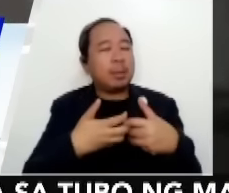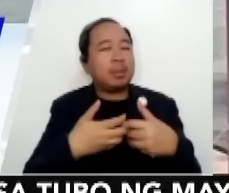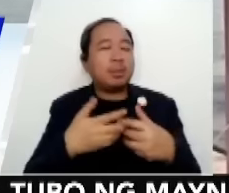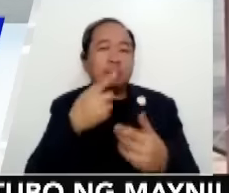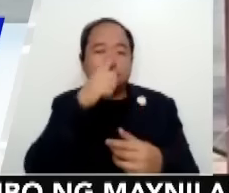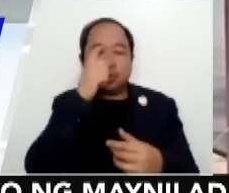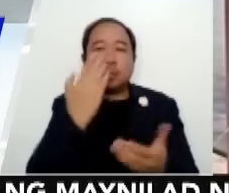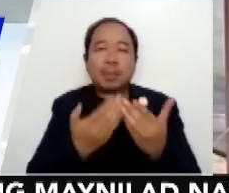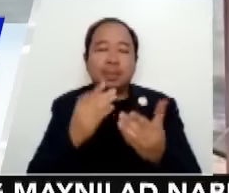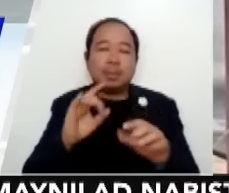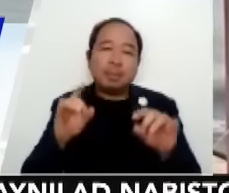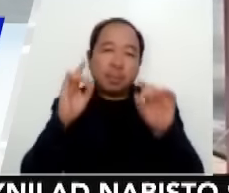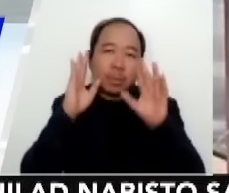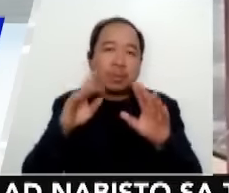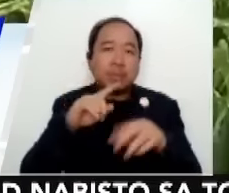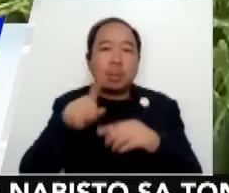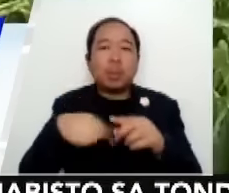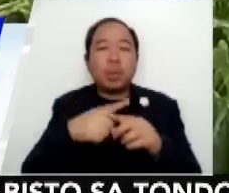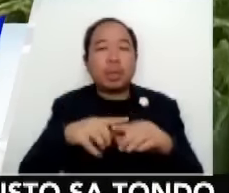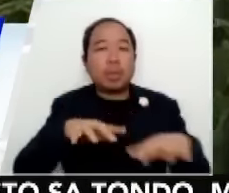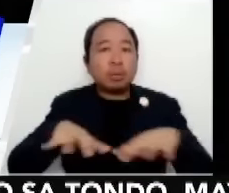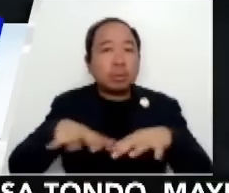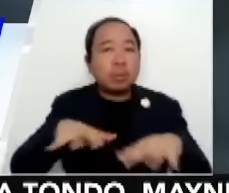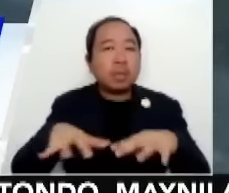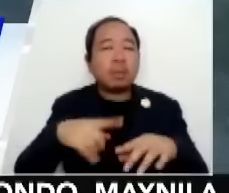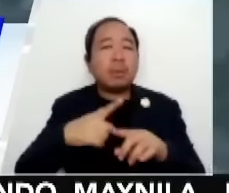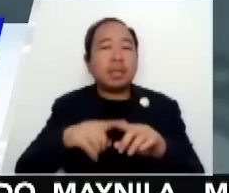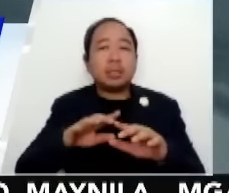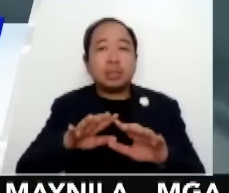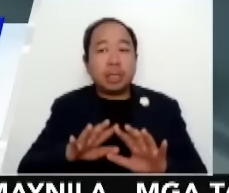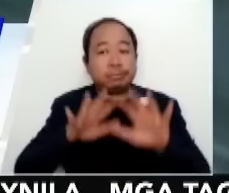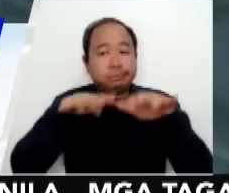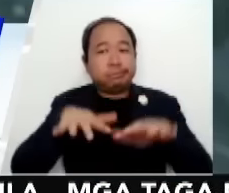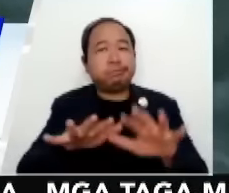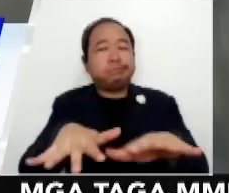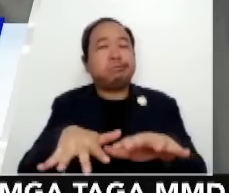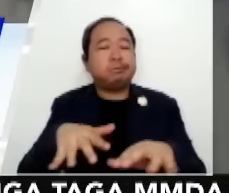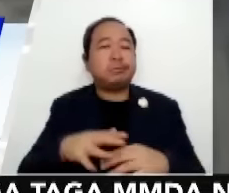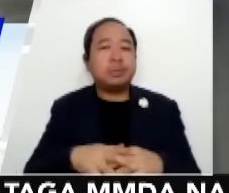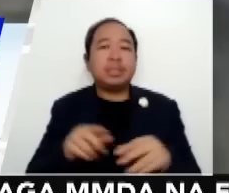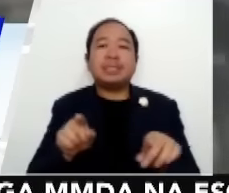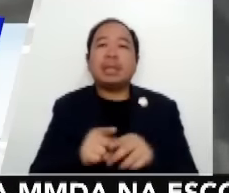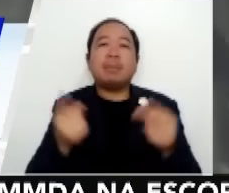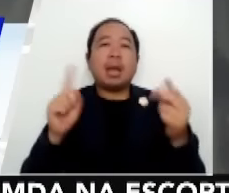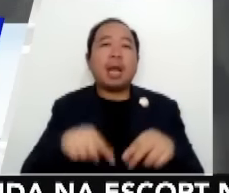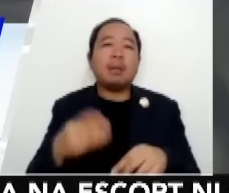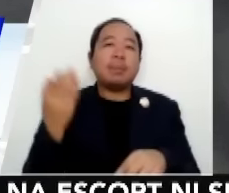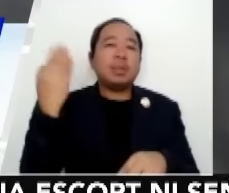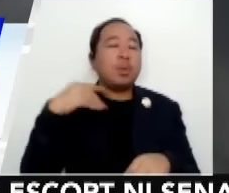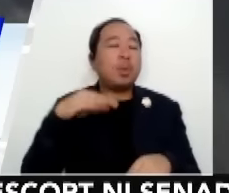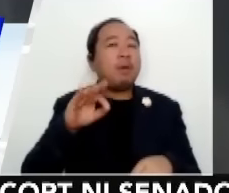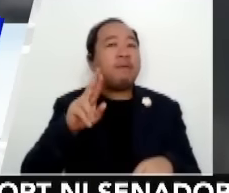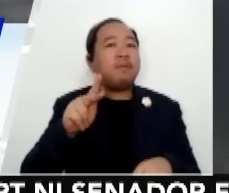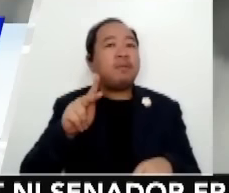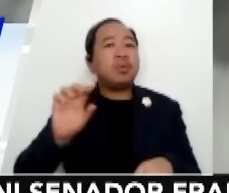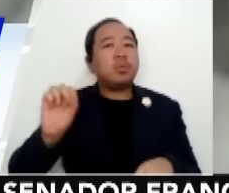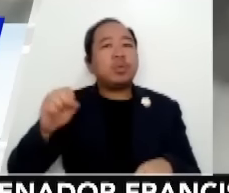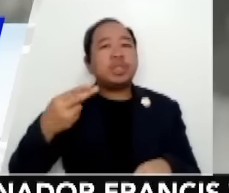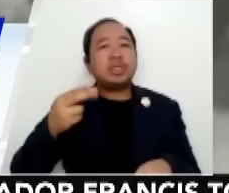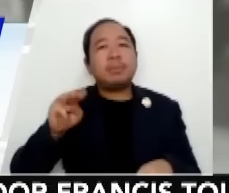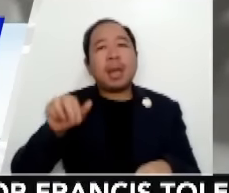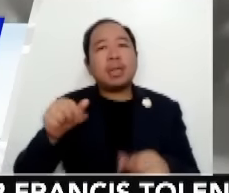sa oras ng lindol at tsunami. Gaya ng nangyari noon sa Fukushima Power Plant na nasira ng